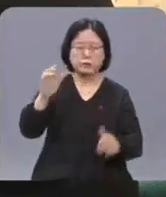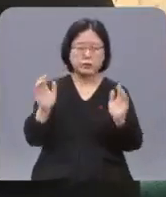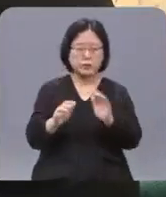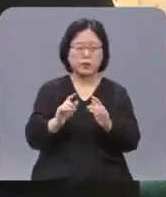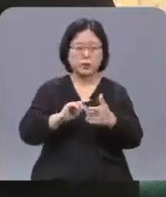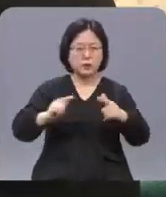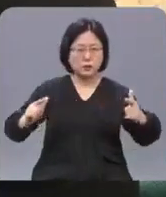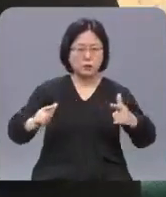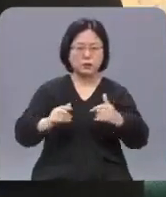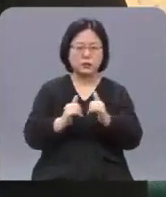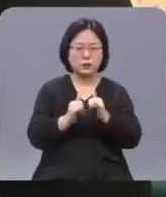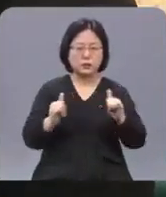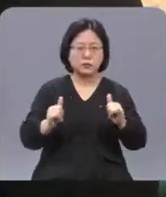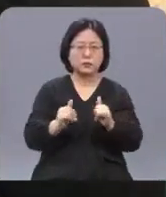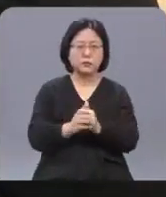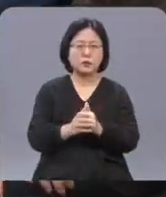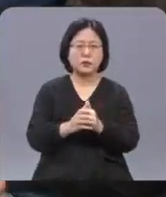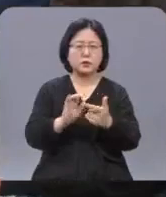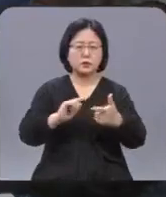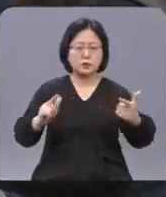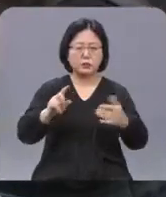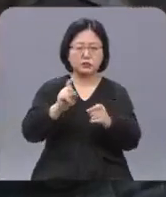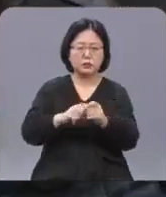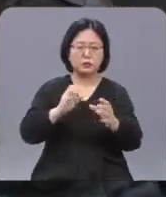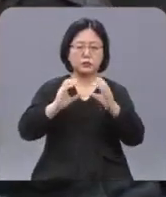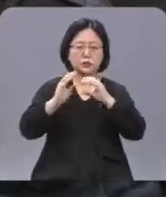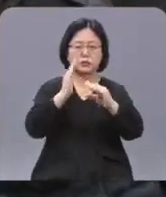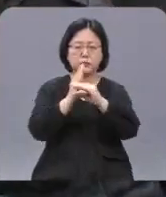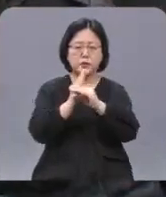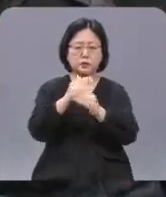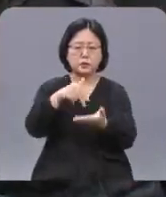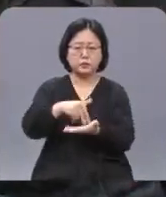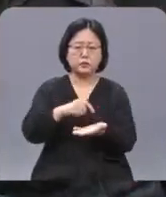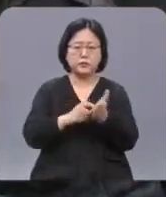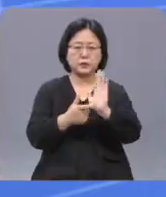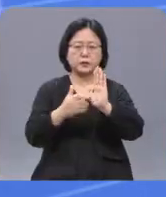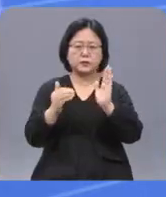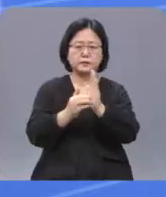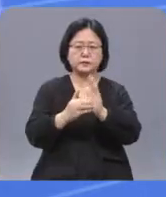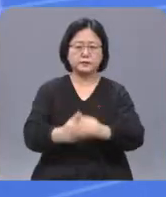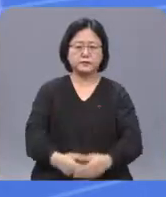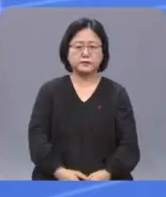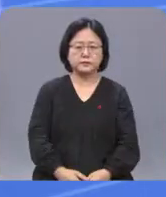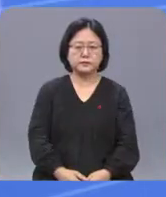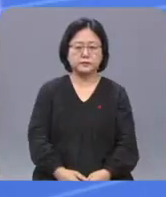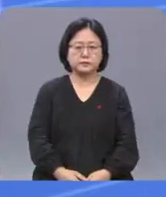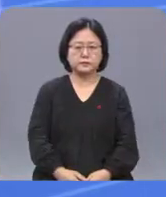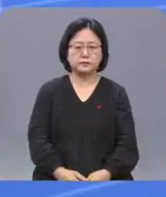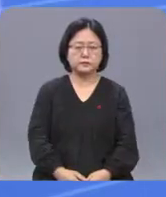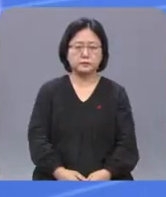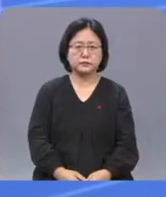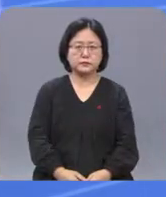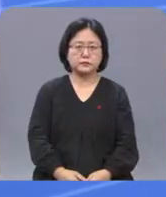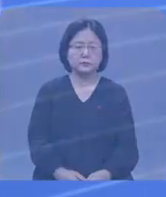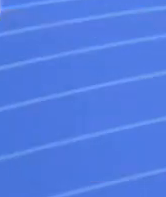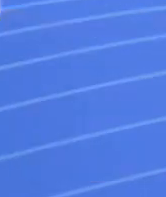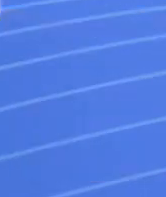때보다 각기 각층의 시민과 다양한 주제로 소통하고 있다고 밝혔습니다 KBS 뉴스 최진입니다